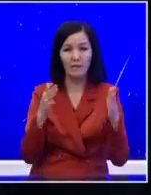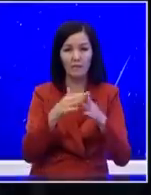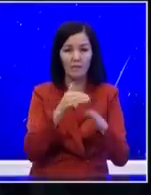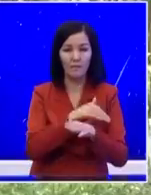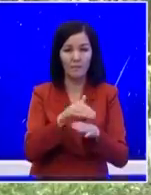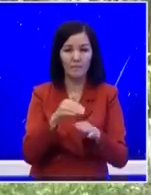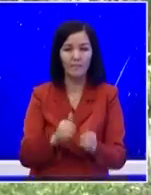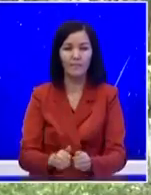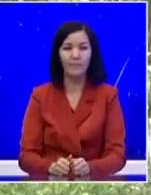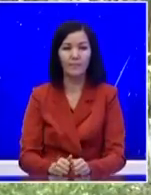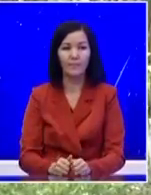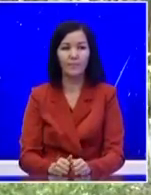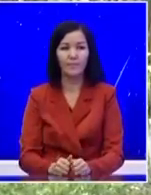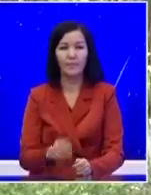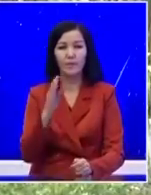адресатам.